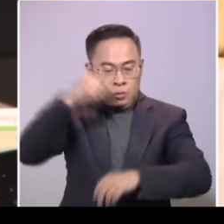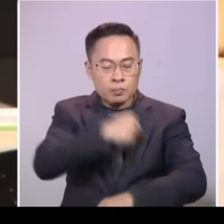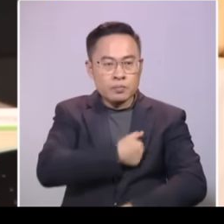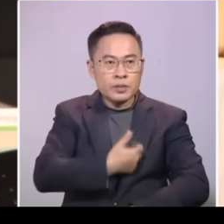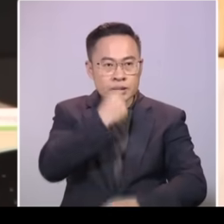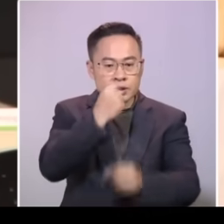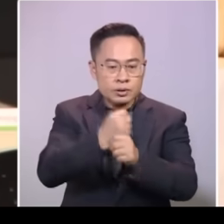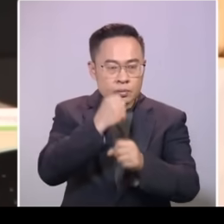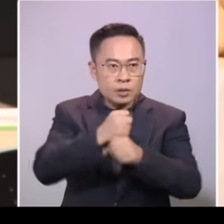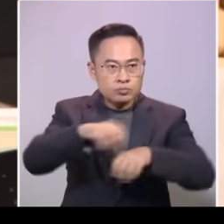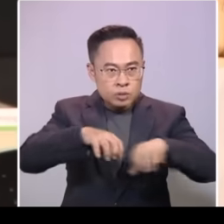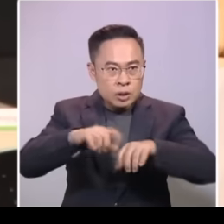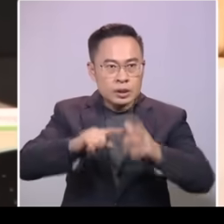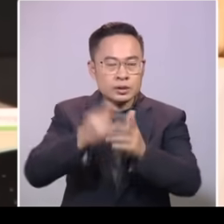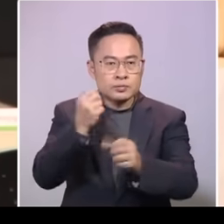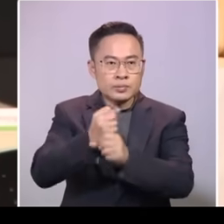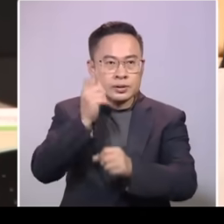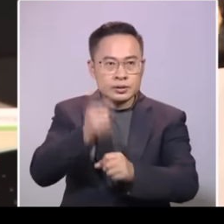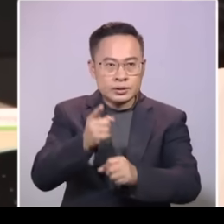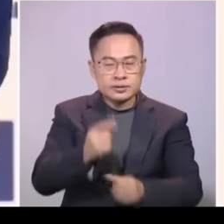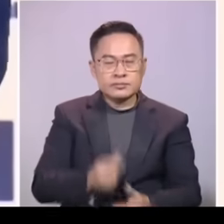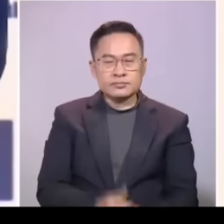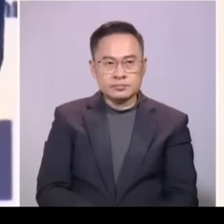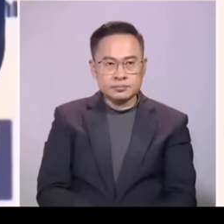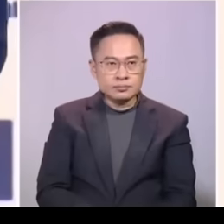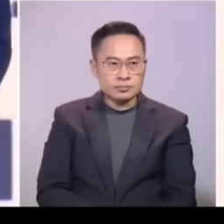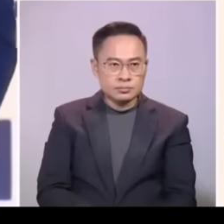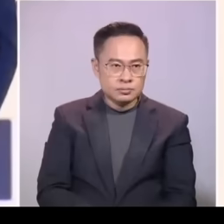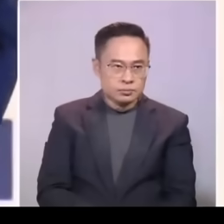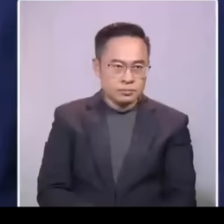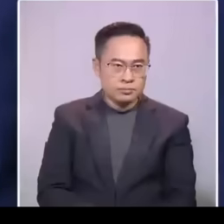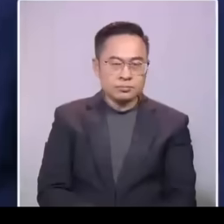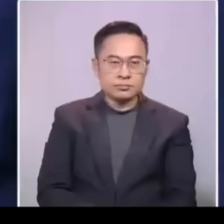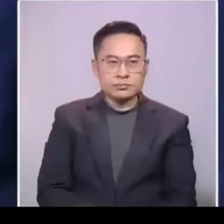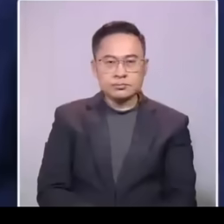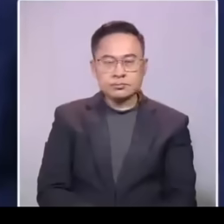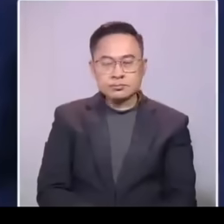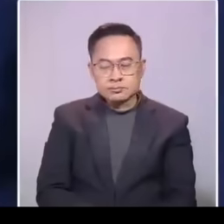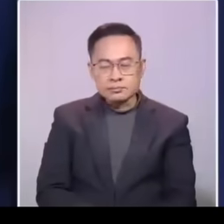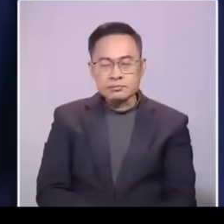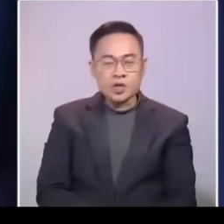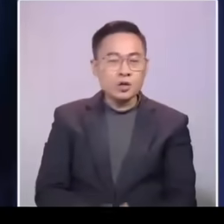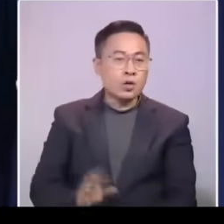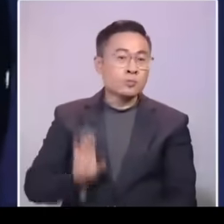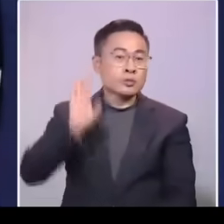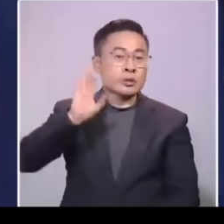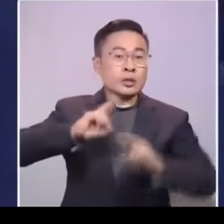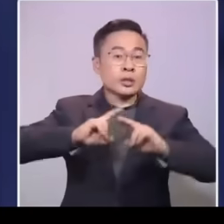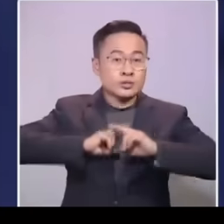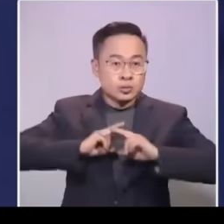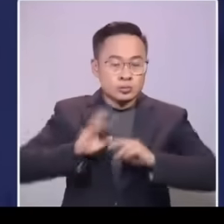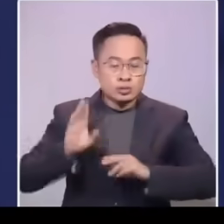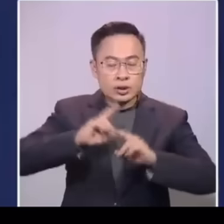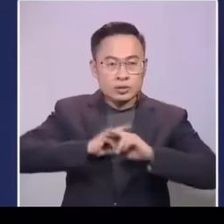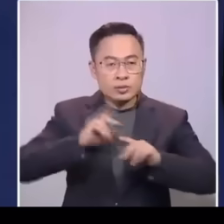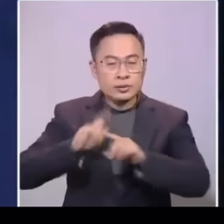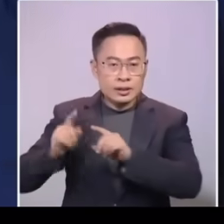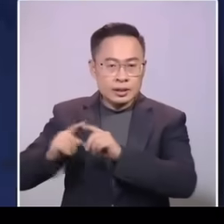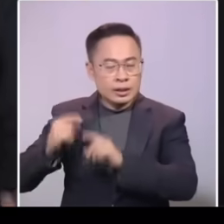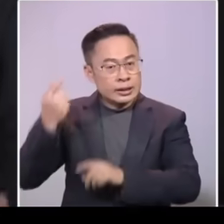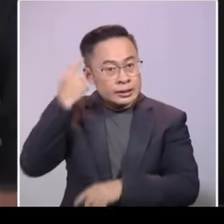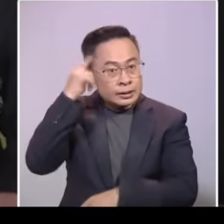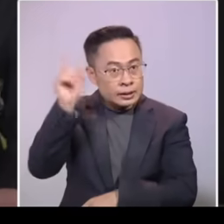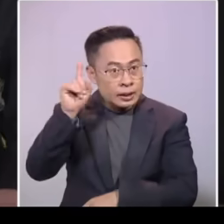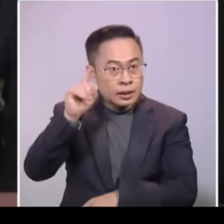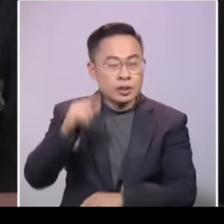มาเป็นคนทำงานลงไปเริ่มทำงานกันนะครับก็ยังมีความเห็นจากภาคเอกชนด้วยนะครับอย่างคุณอดิษฐ์ชัย